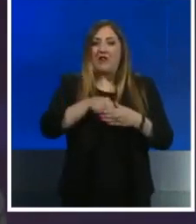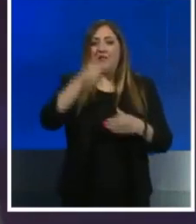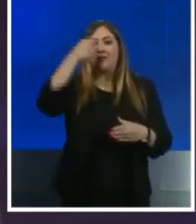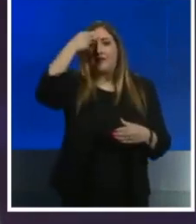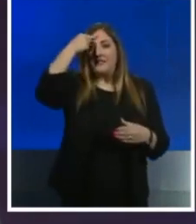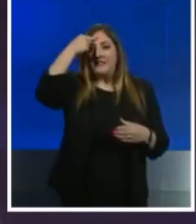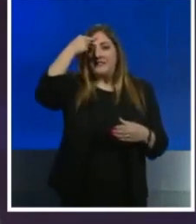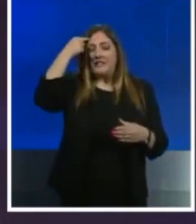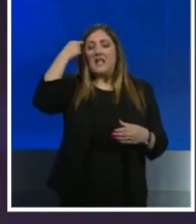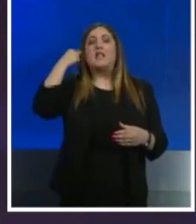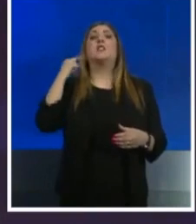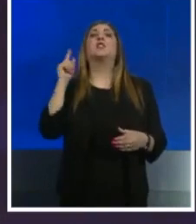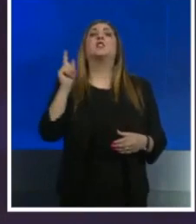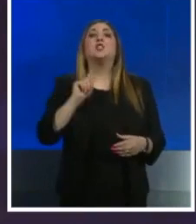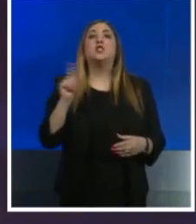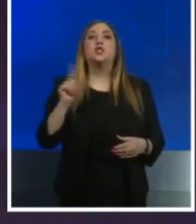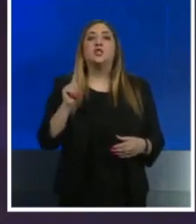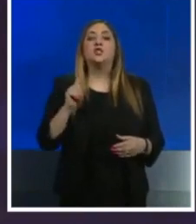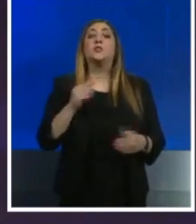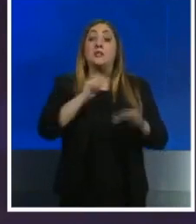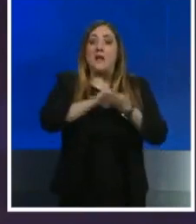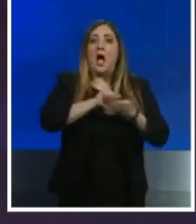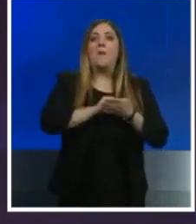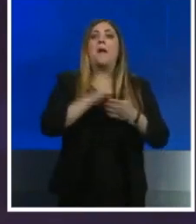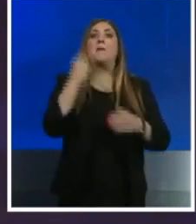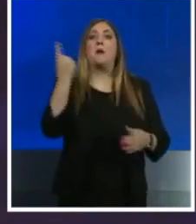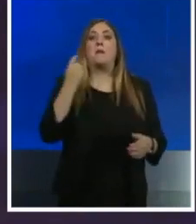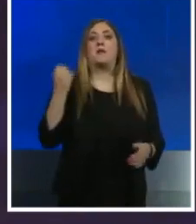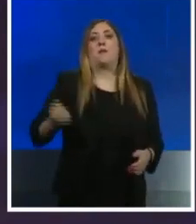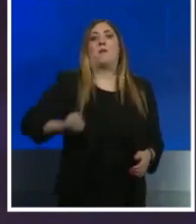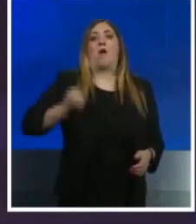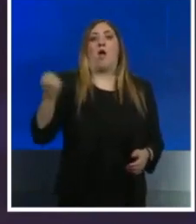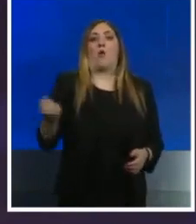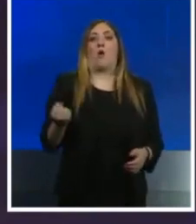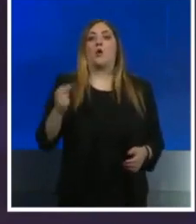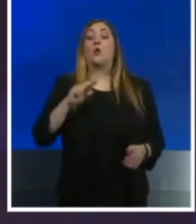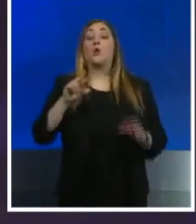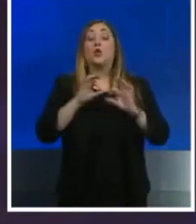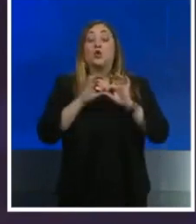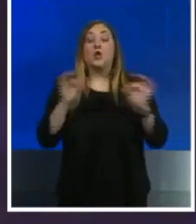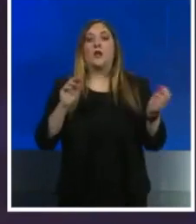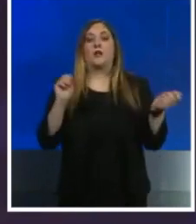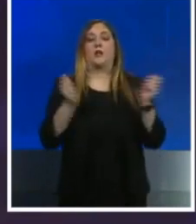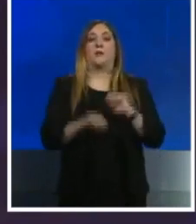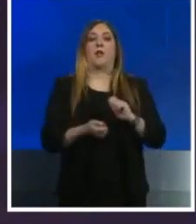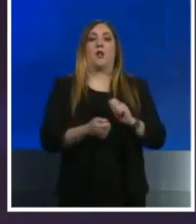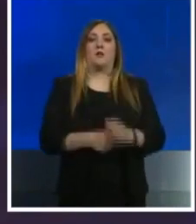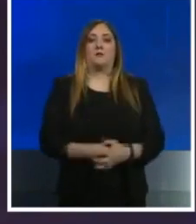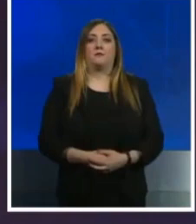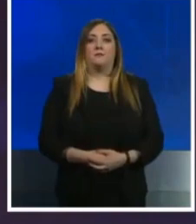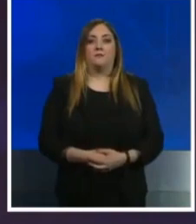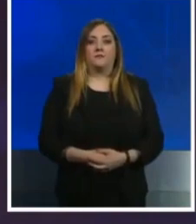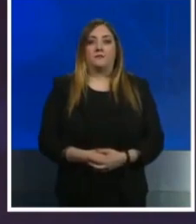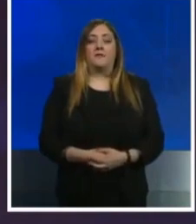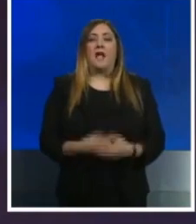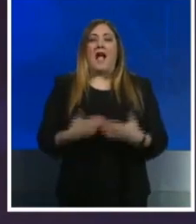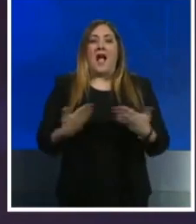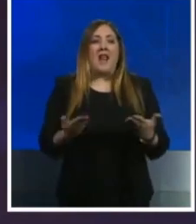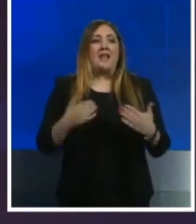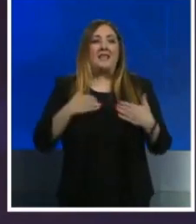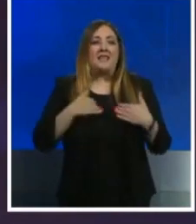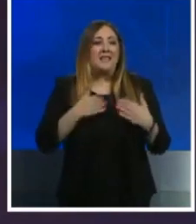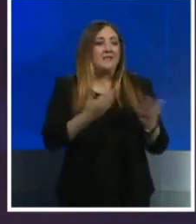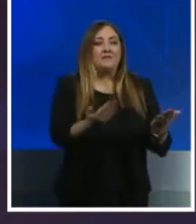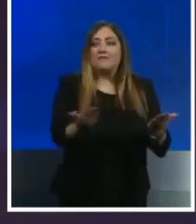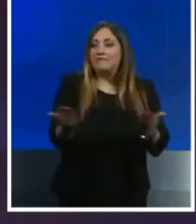jikkonferma l-ill-daw kli jem fil-poter u ma jimbidel xejn. Ejjew